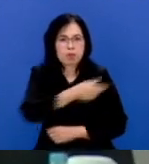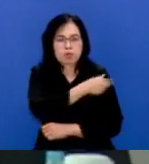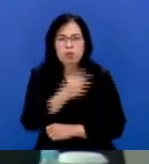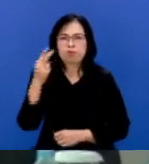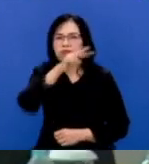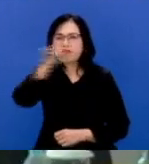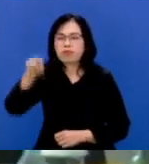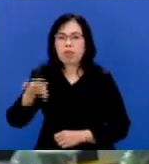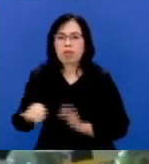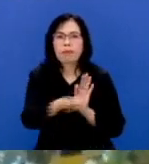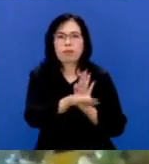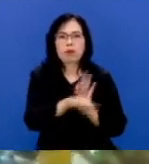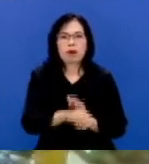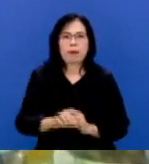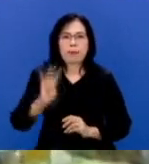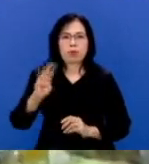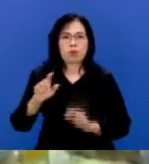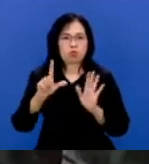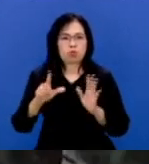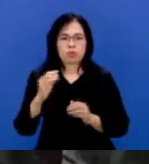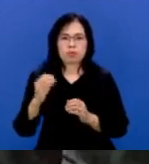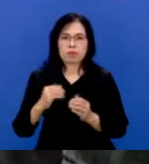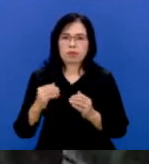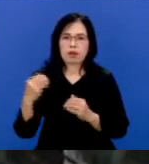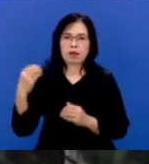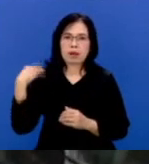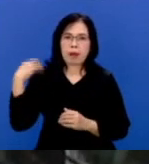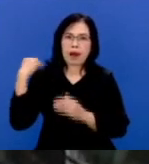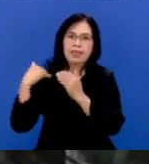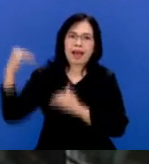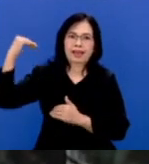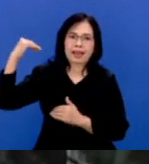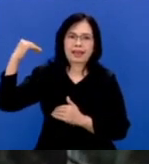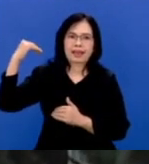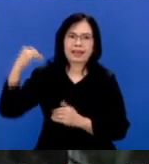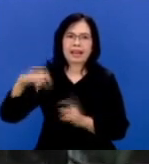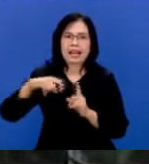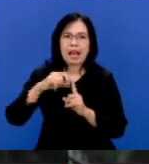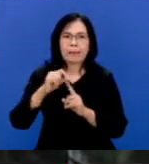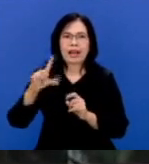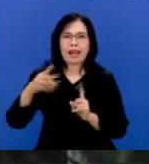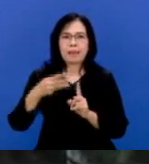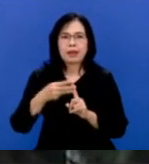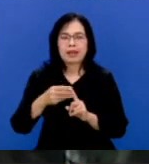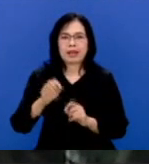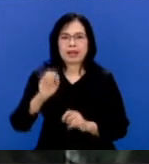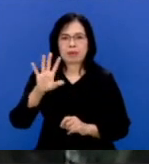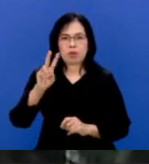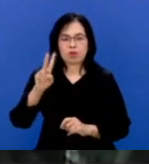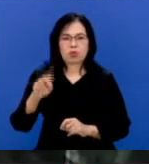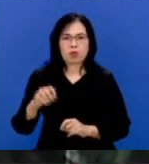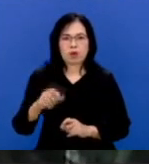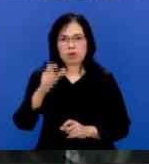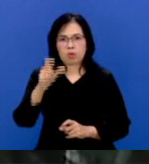Papua. 47 personil mendapat kenaikan pangkat luar biasa atau KPLB, 52 personil